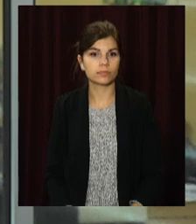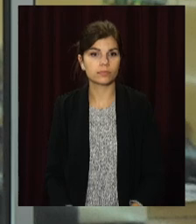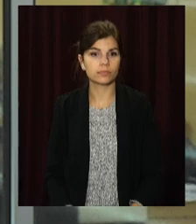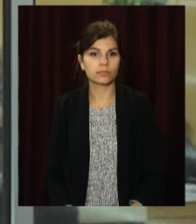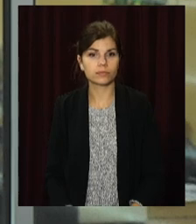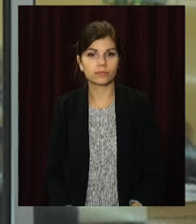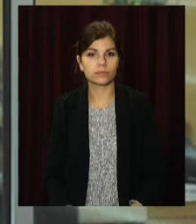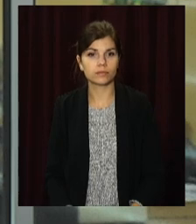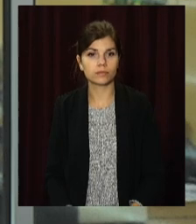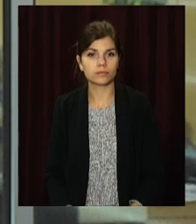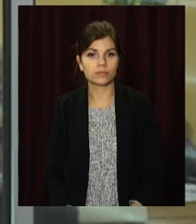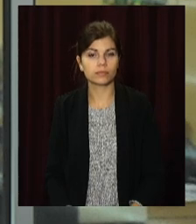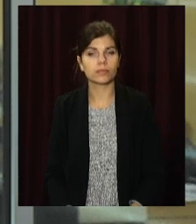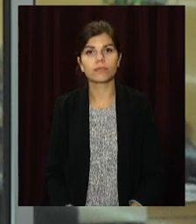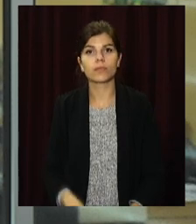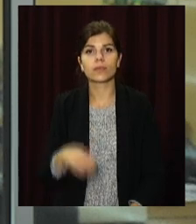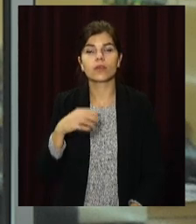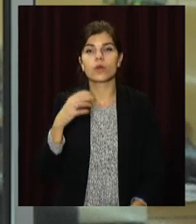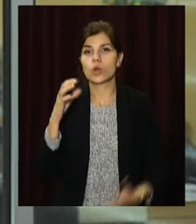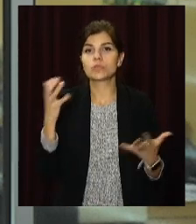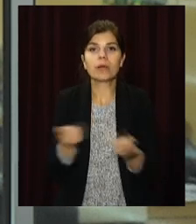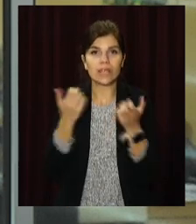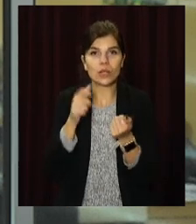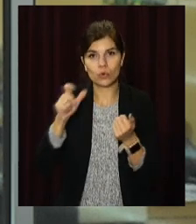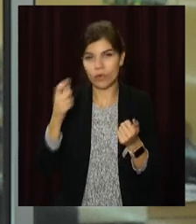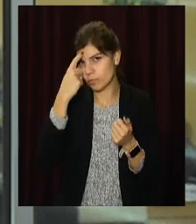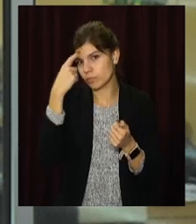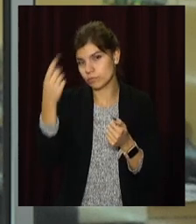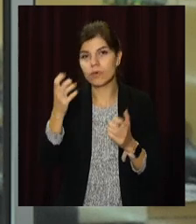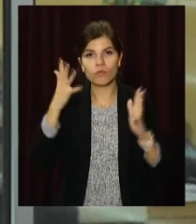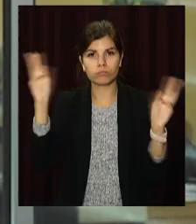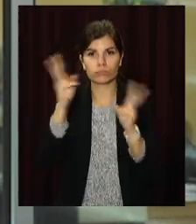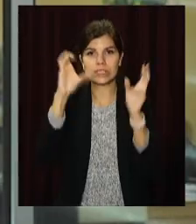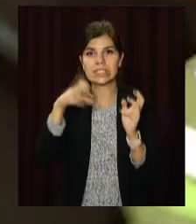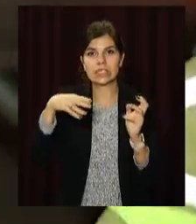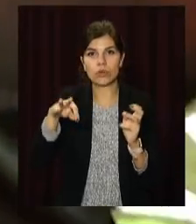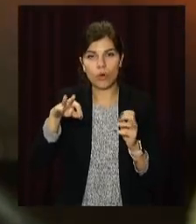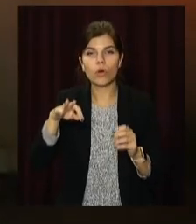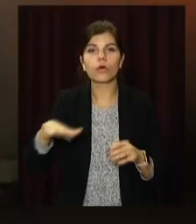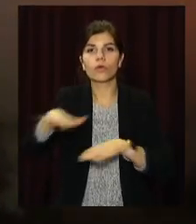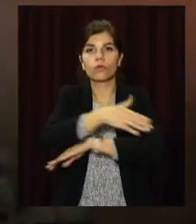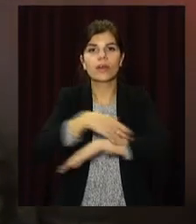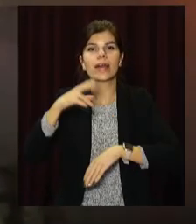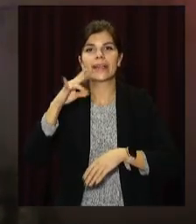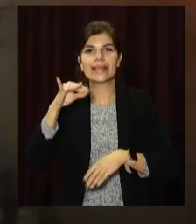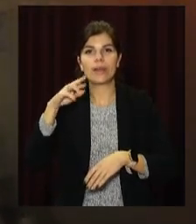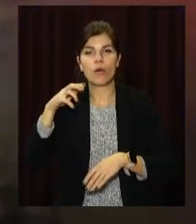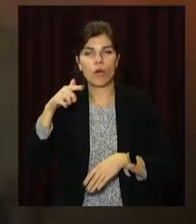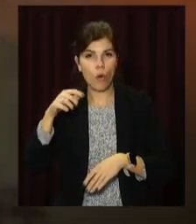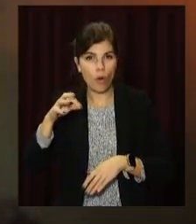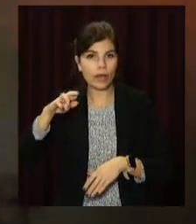Гаряча ніч рятувальників. Повідомлення про займання на СТО по проспекту Нігаяна у Дніпрі надійшло до служби порятунку